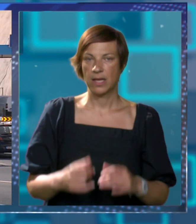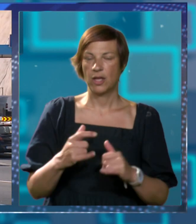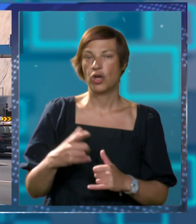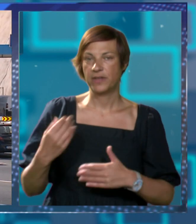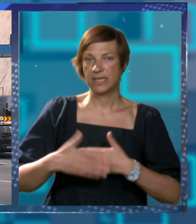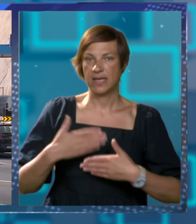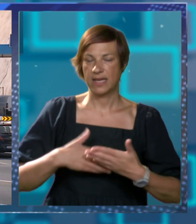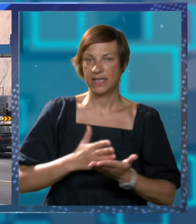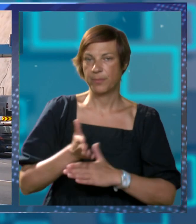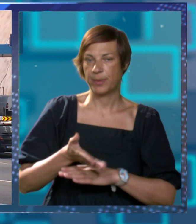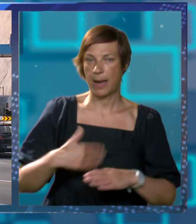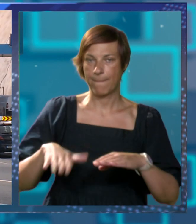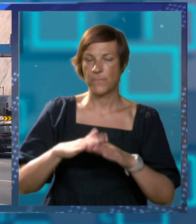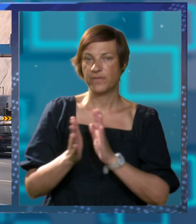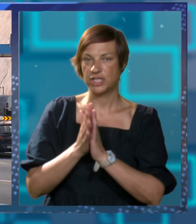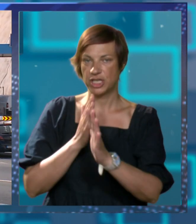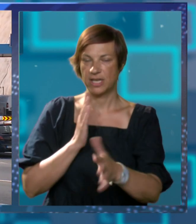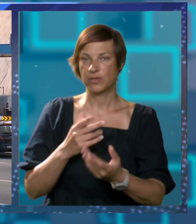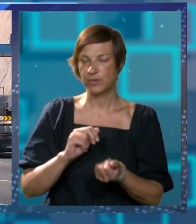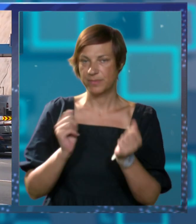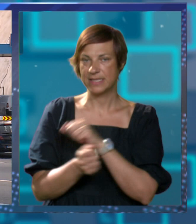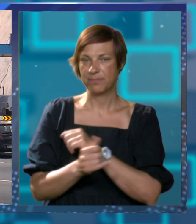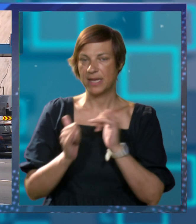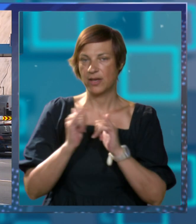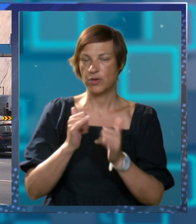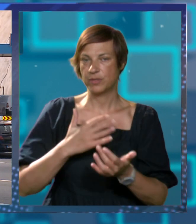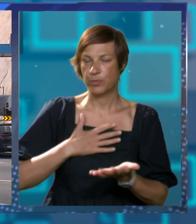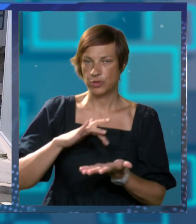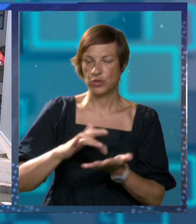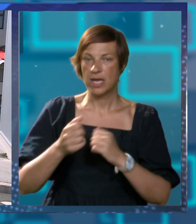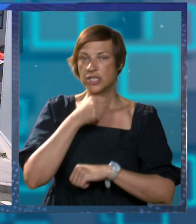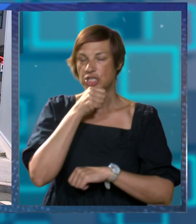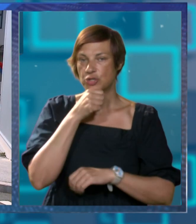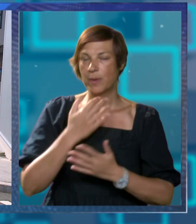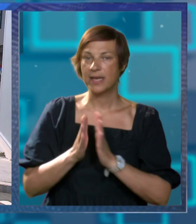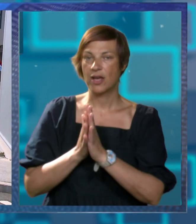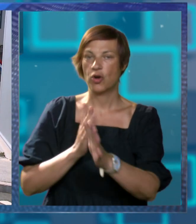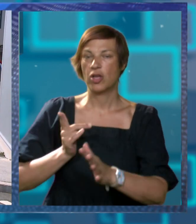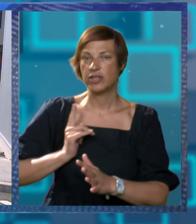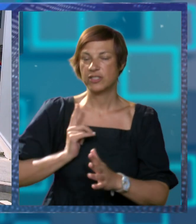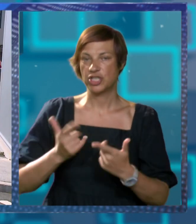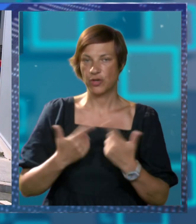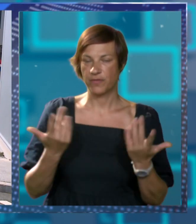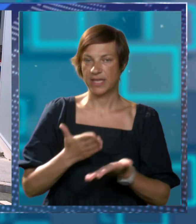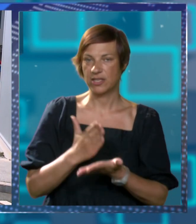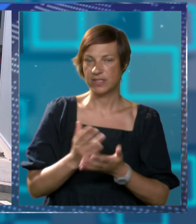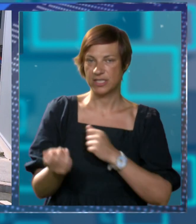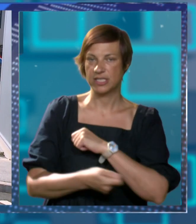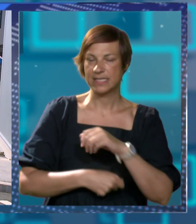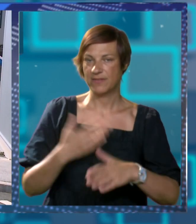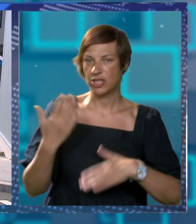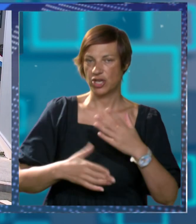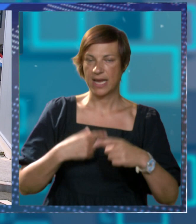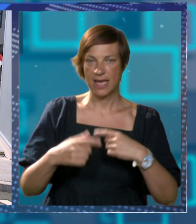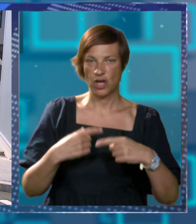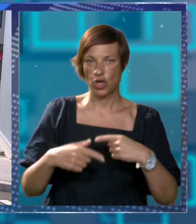Ovih dana na graničnim je prijelazima povećana gužva uslijed smjene gostiju na području naše županije. Kolone se očekuju tijekom vikenda od sredine srpnja pa